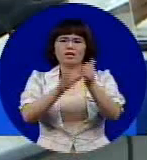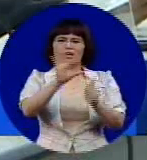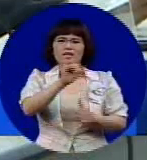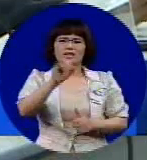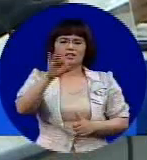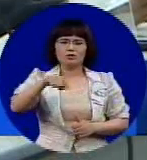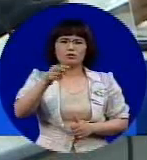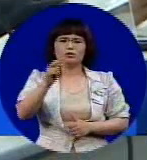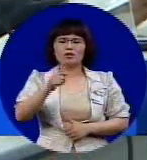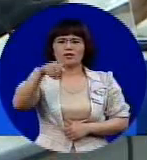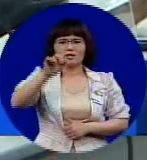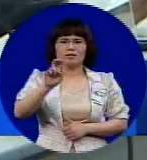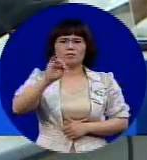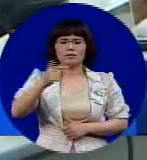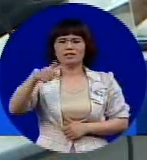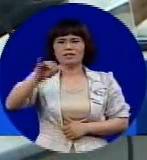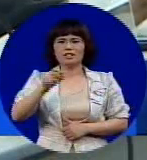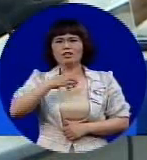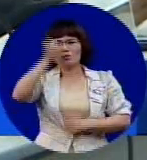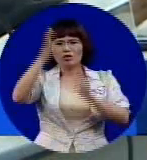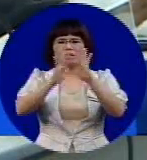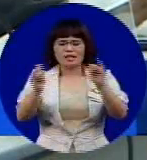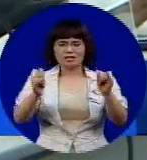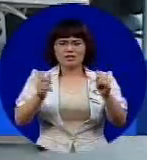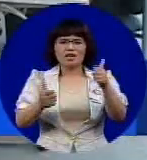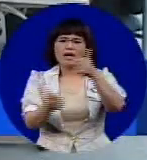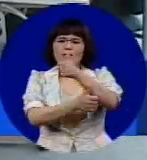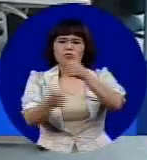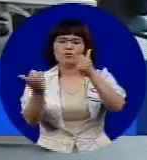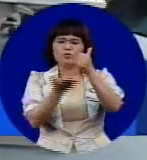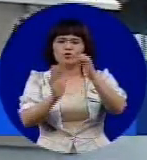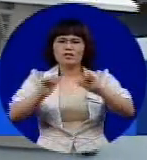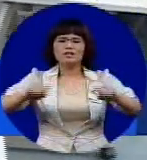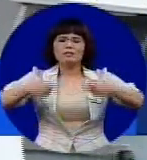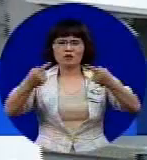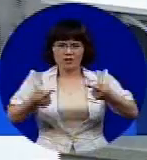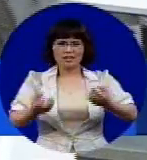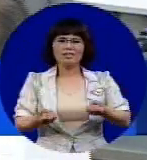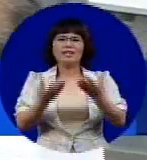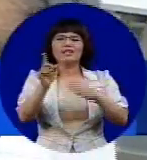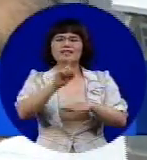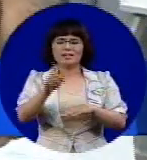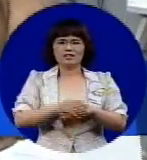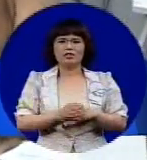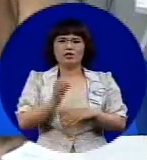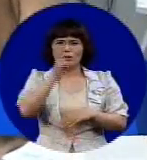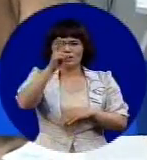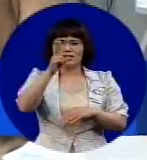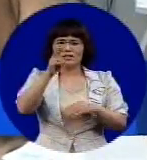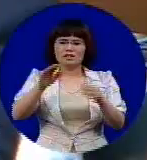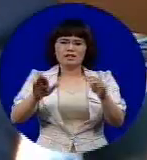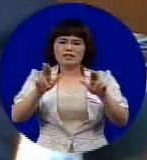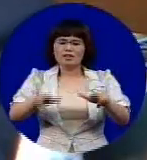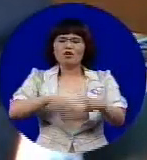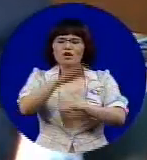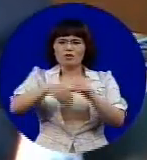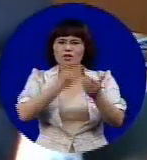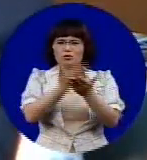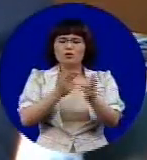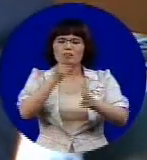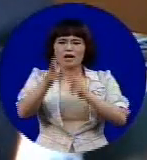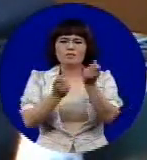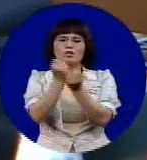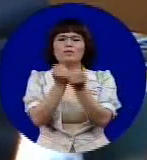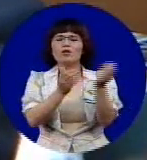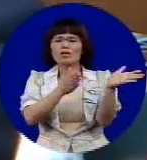부시장과 이우현, 김민기 국회의원 당선자, 용인시 간부급 공무원 등이 참석한 이날 행사에서는 용인시 현황과 주요